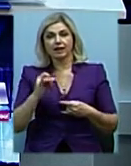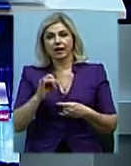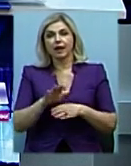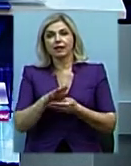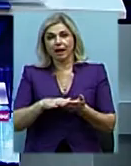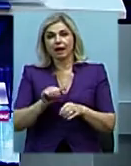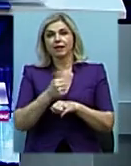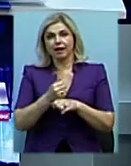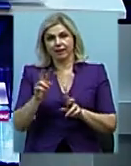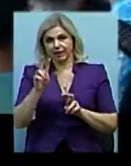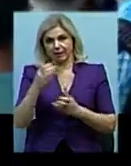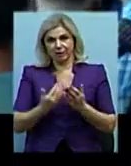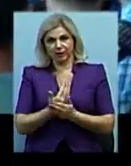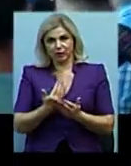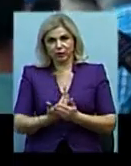теми випуску.